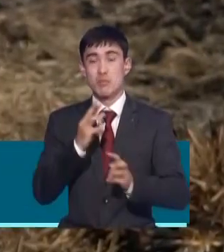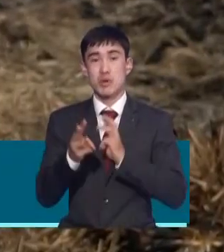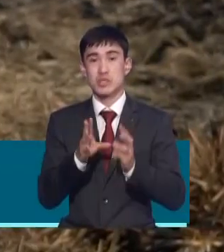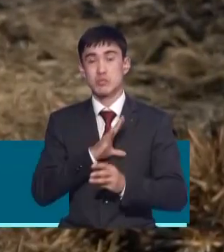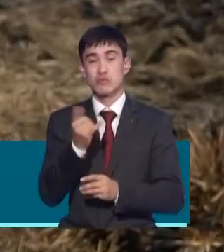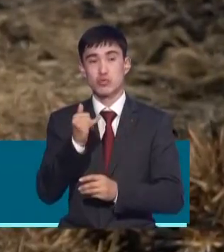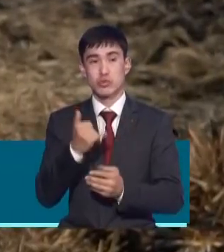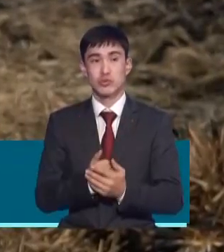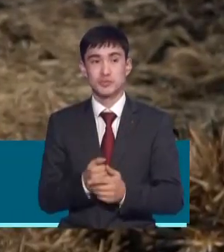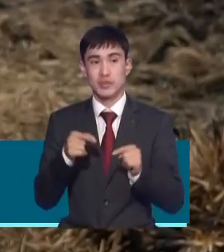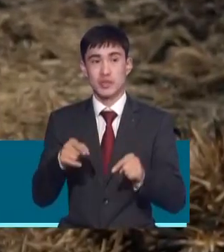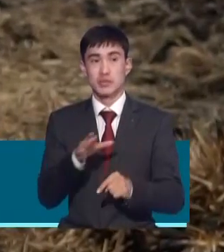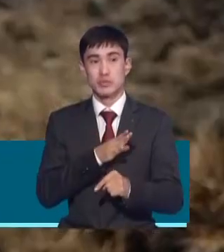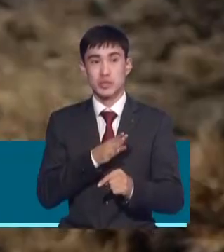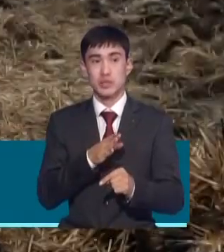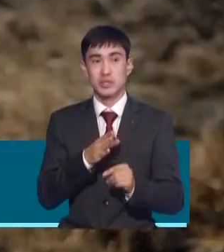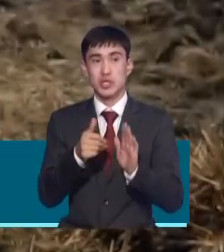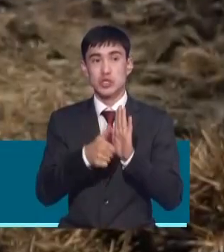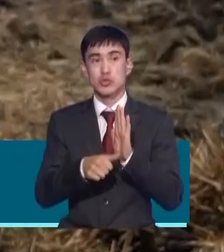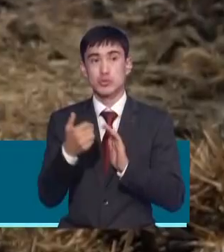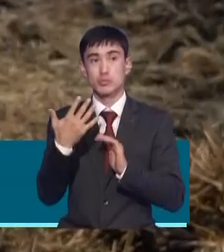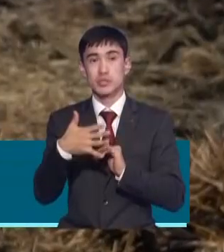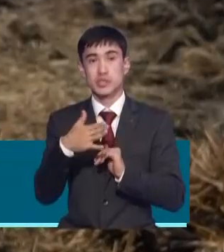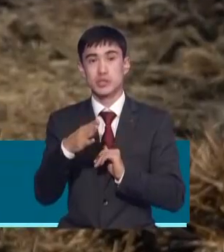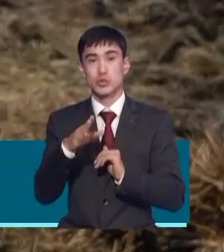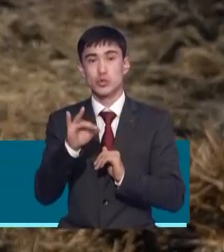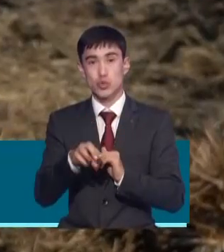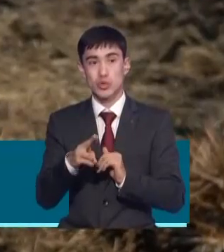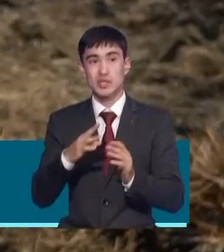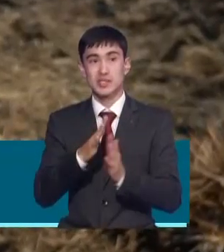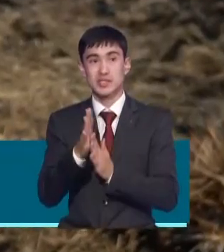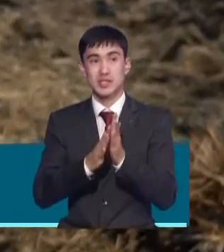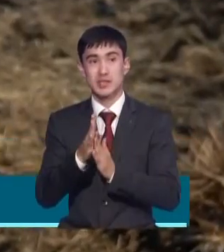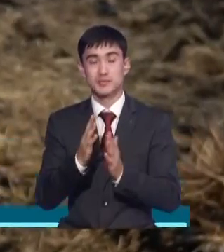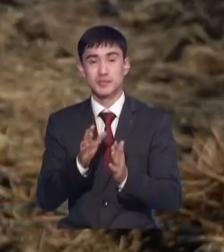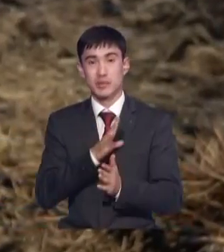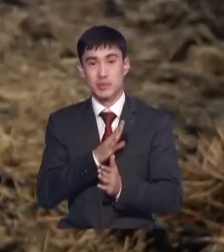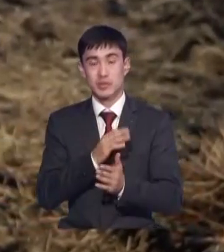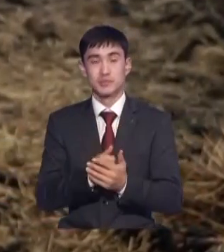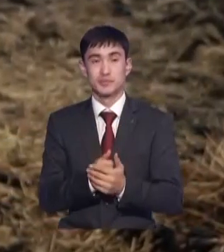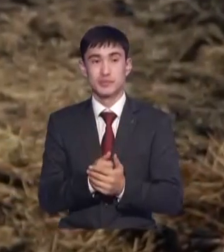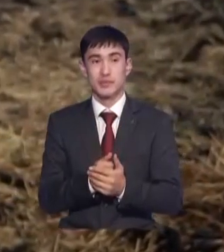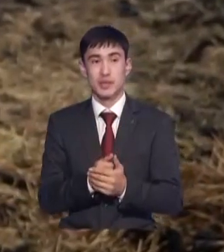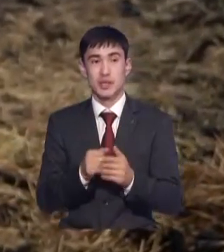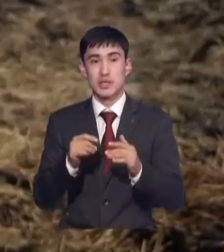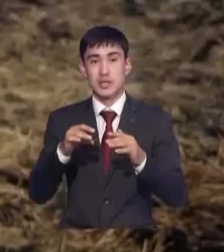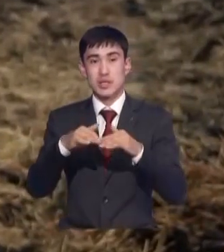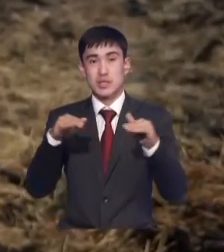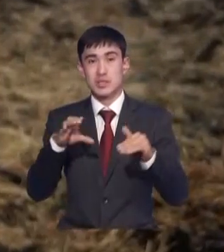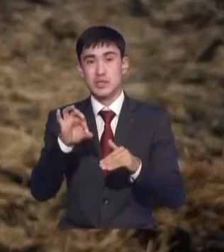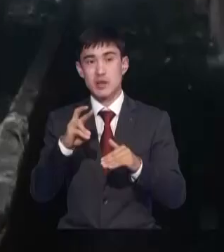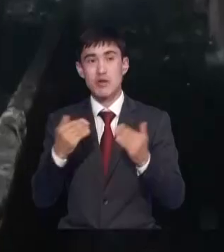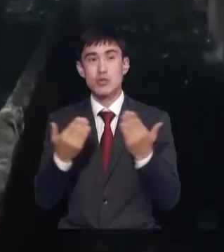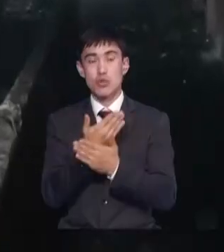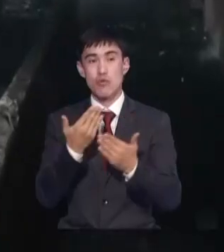был. Здесь было, получается, 650 тюков сена. Это первый укос наш был, получается. Сеновал, все вот это было все